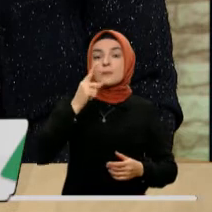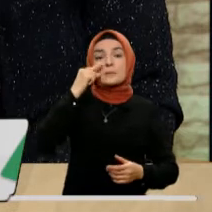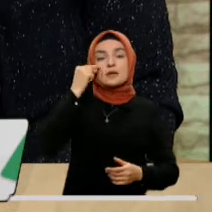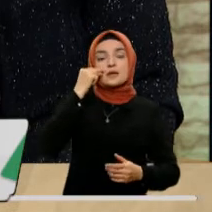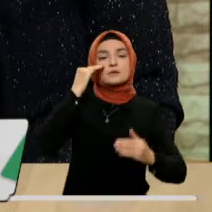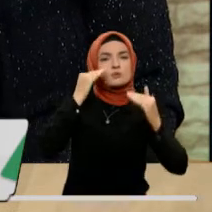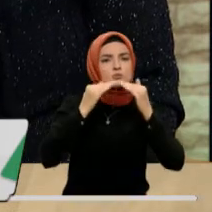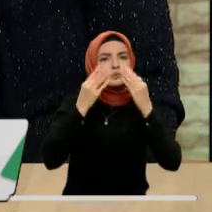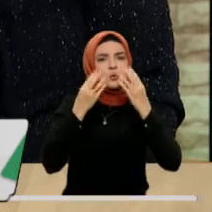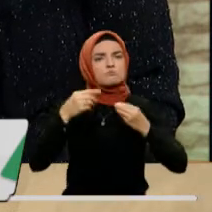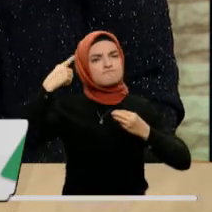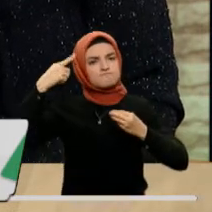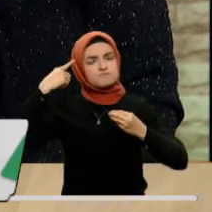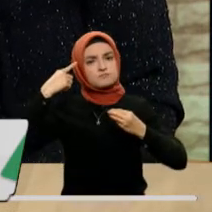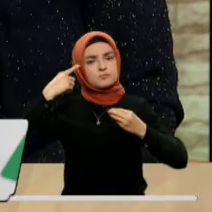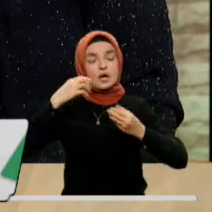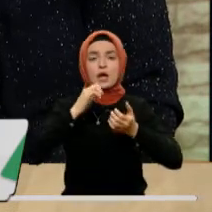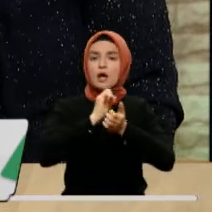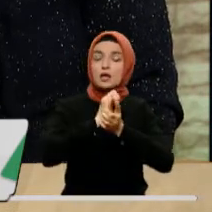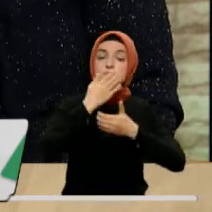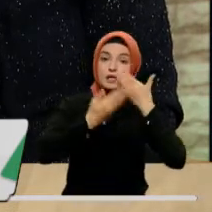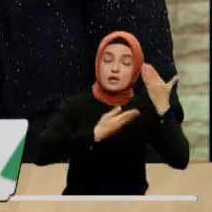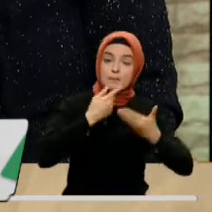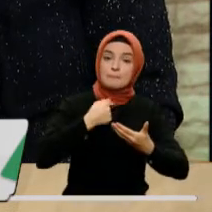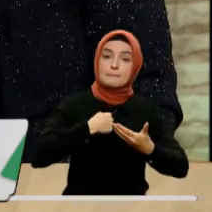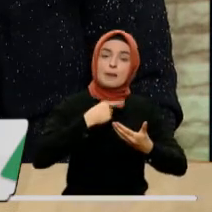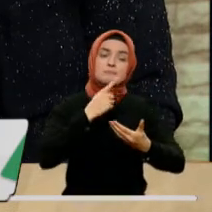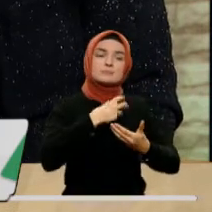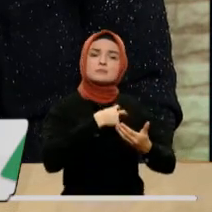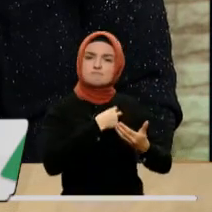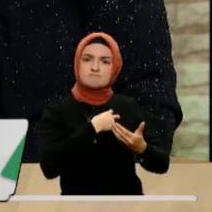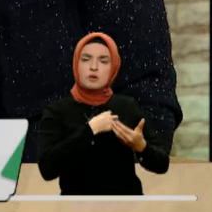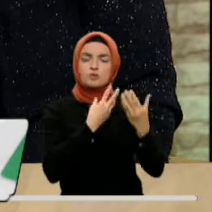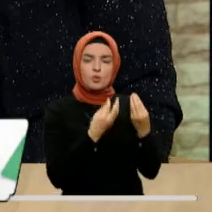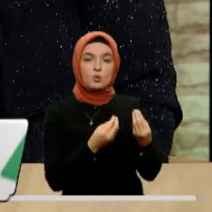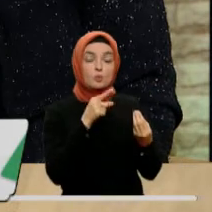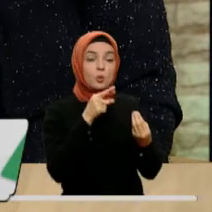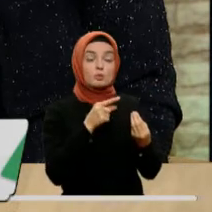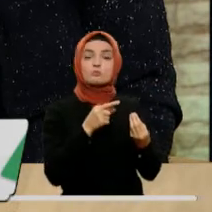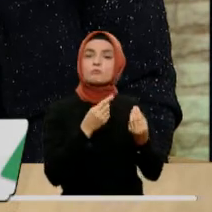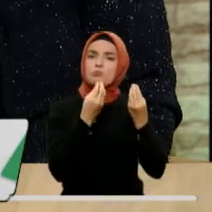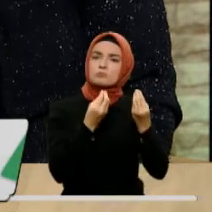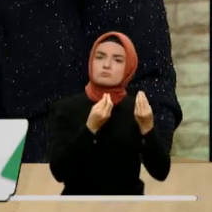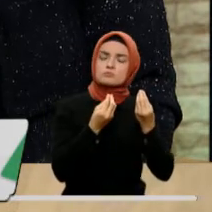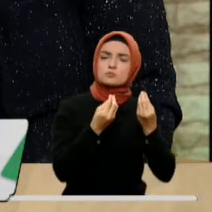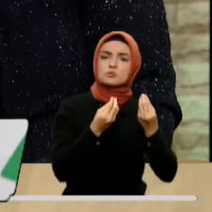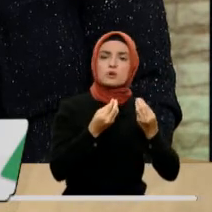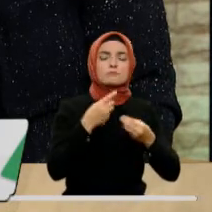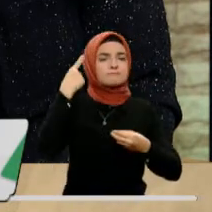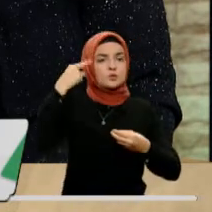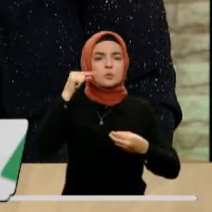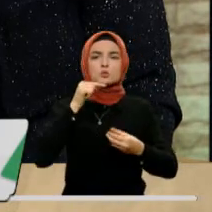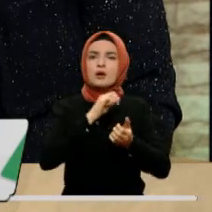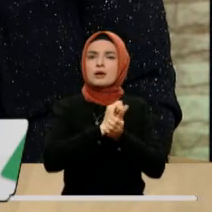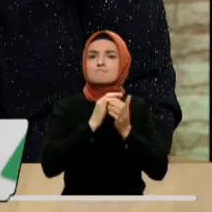uygun olduğumuzu düşündük. Ailemize bahsettik böyle böyle. Ben birinden hoşlanıyorum. Onunla bir evlilik yapabileceğimi düşünüyorum. Burada ailelerin